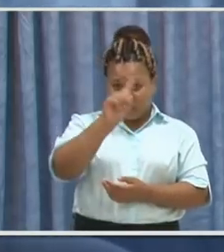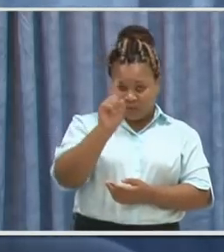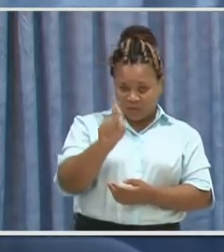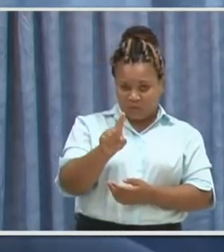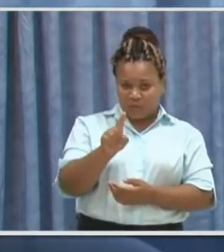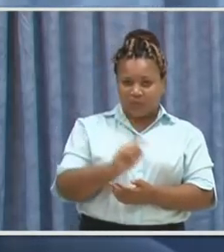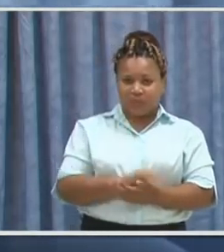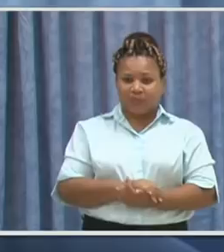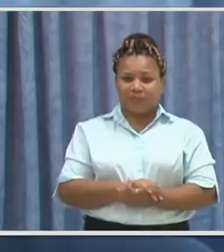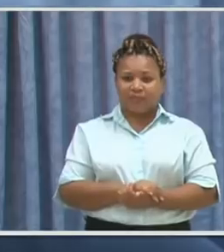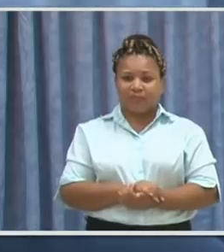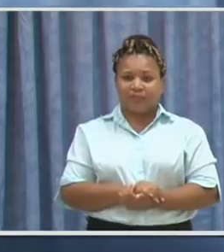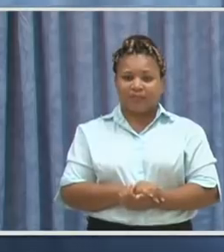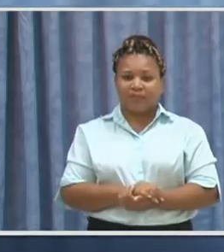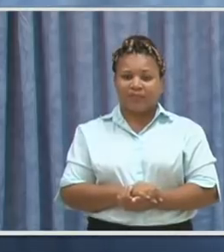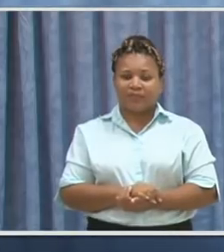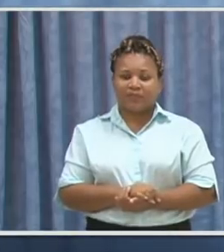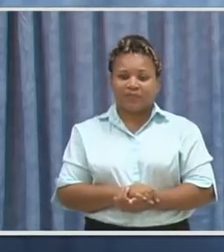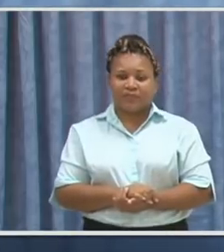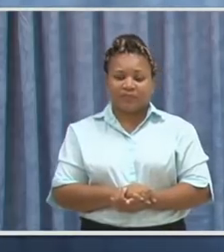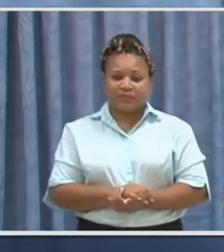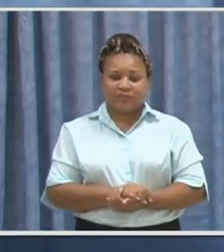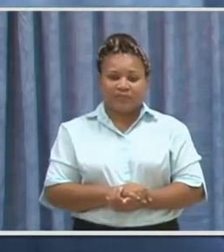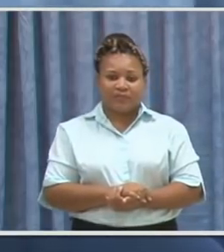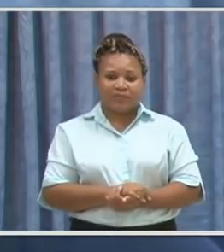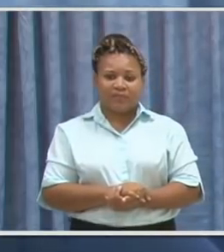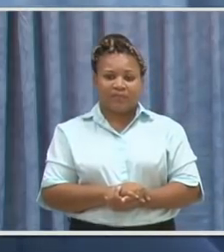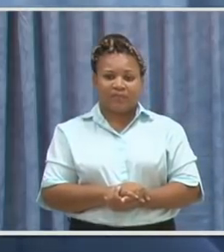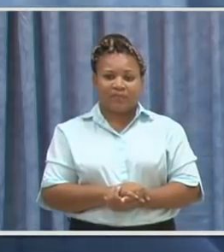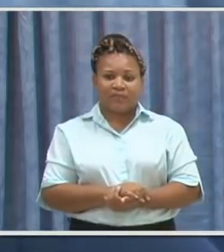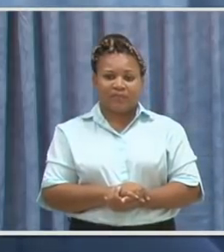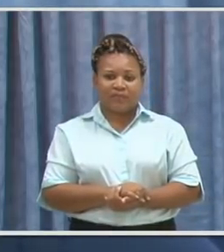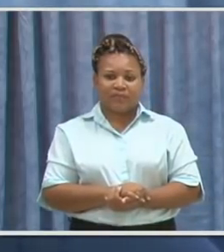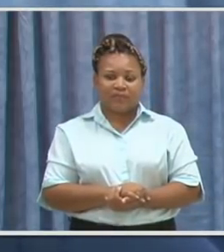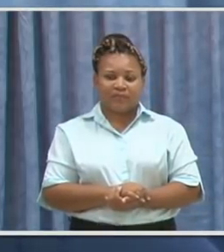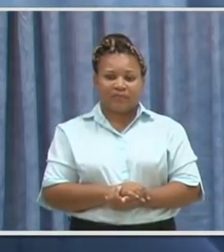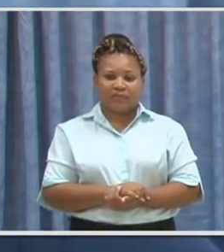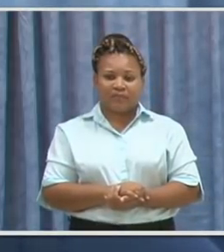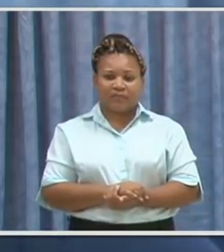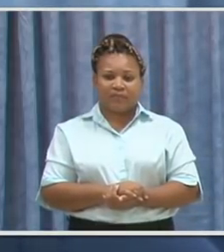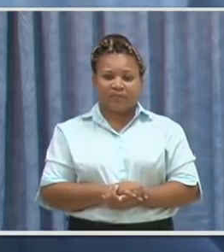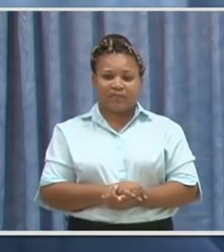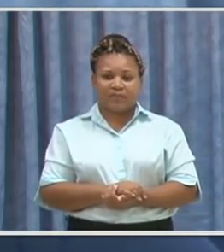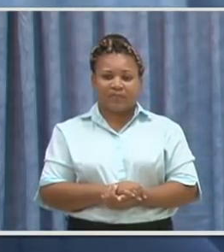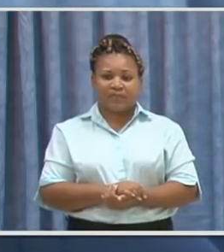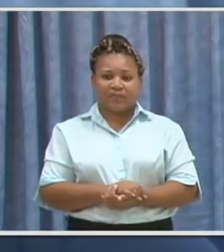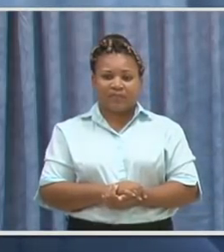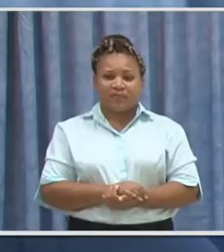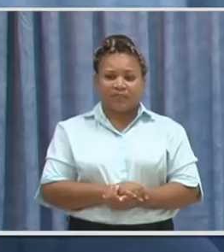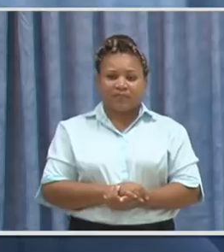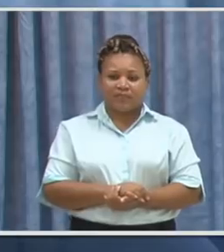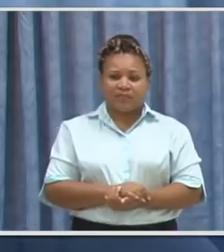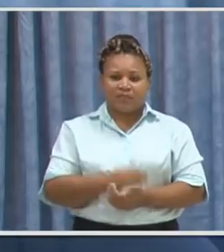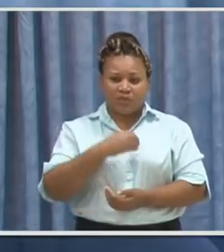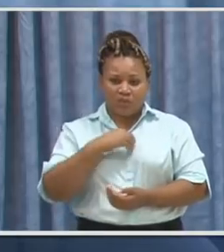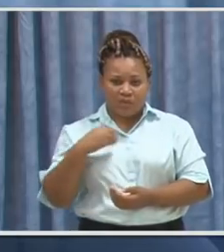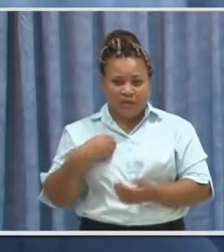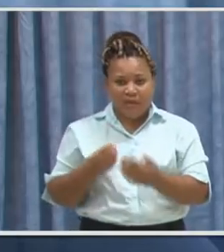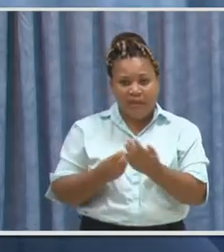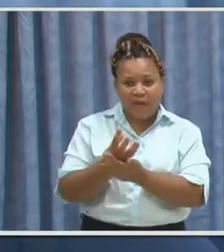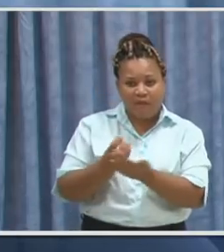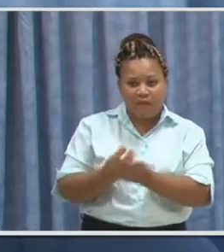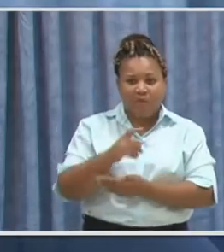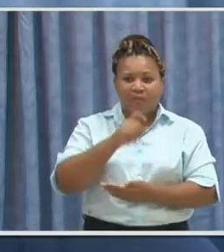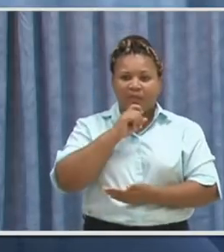petit peu, j'ai une cause de second wave là. Qui m'a été ça, une second wave? D'après bonne trend qui peut y en à l'étranger, qui plan qui